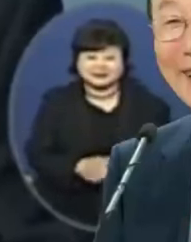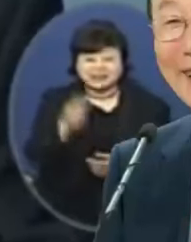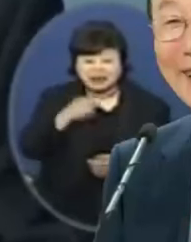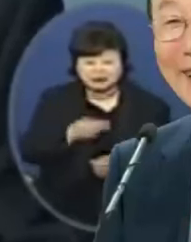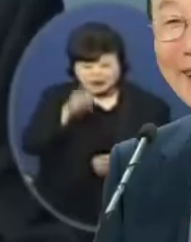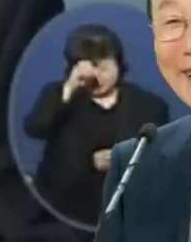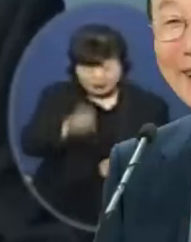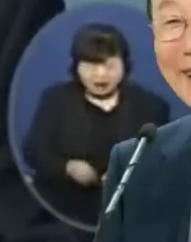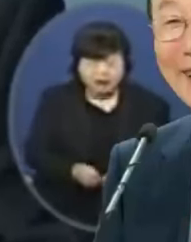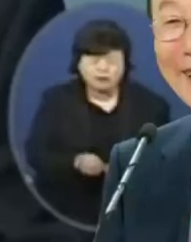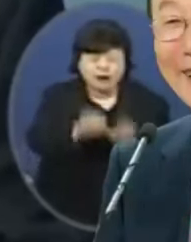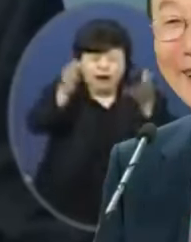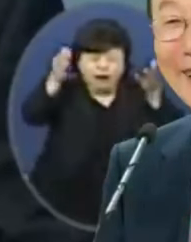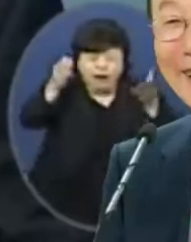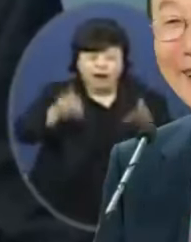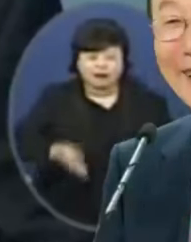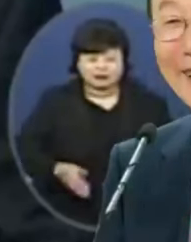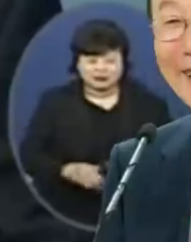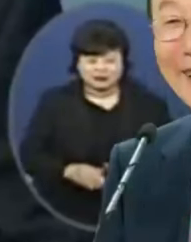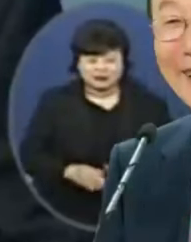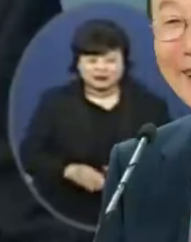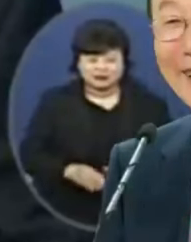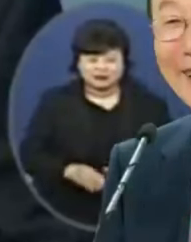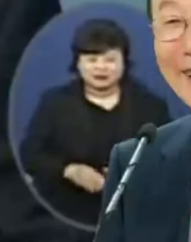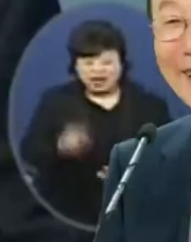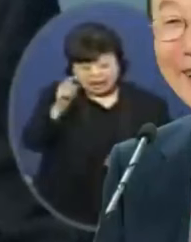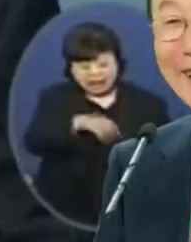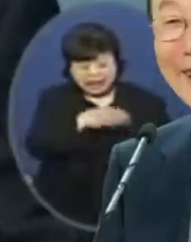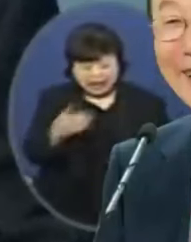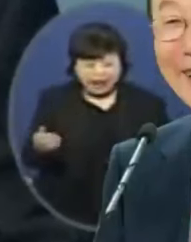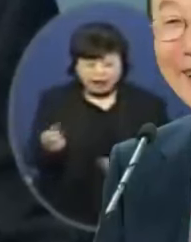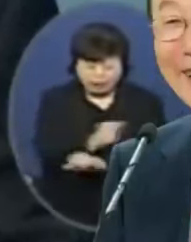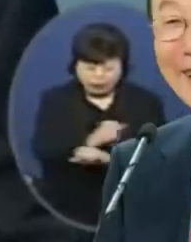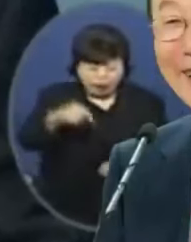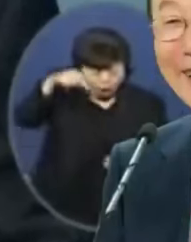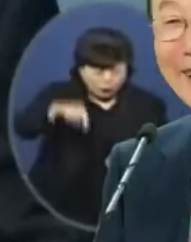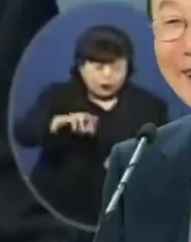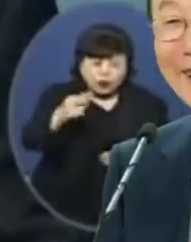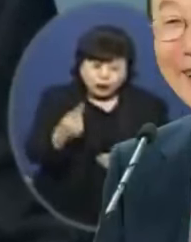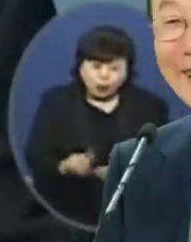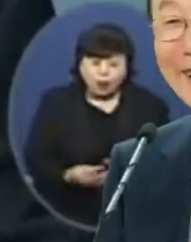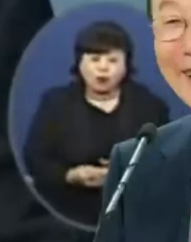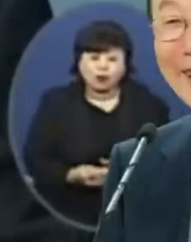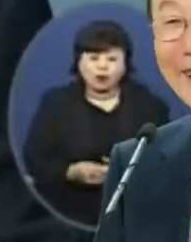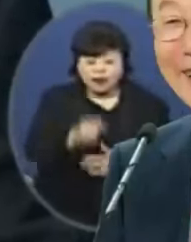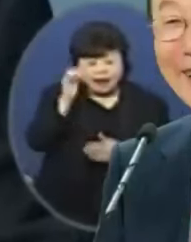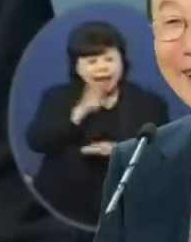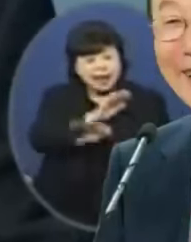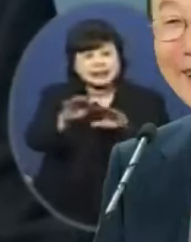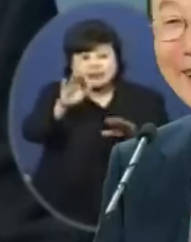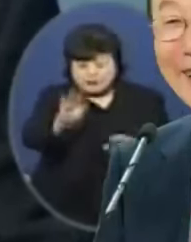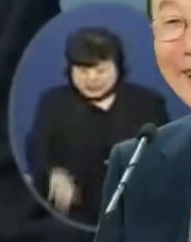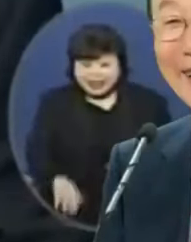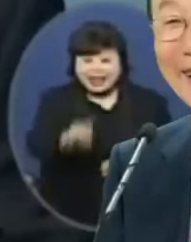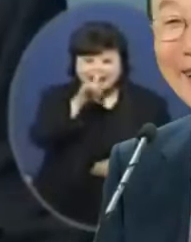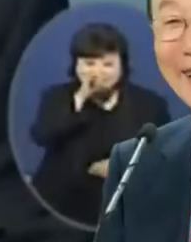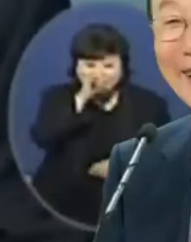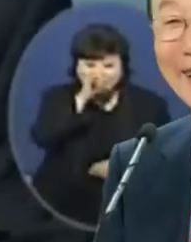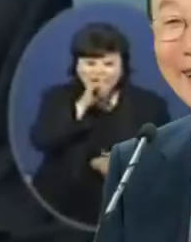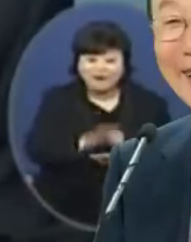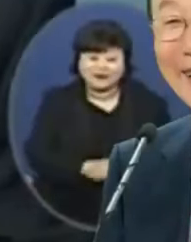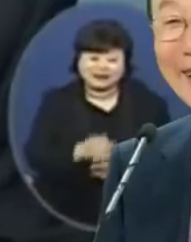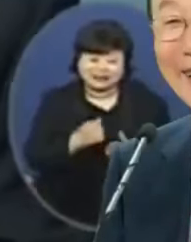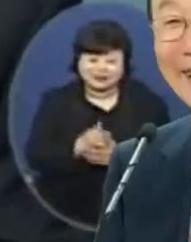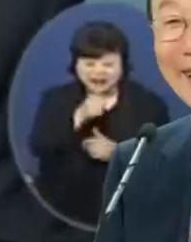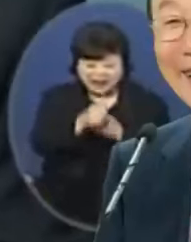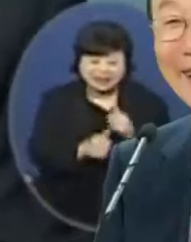요단강물은 갈라질 수밖에 없습니다. 아무리 강이 넓고 깊어도 하늘 아래에 있습니다.